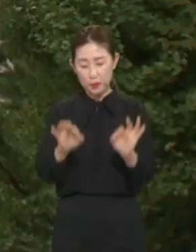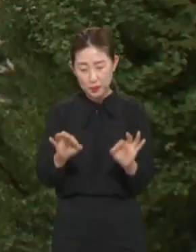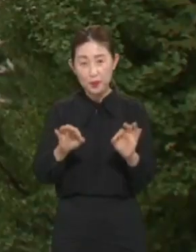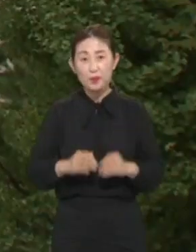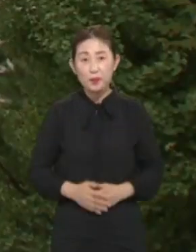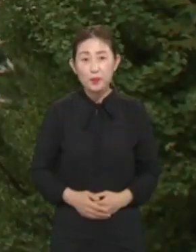나타냈습니다